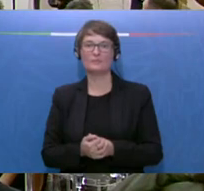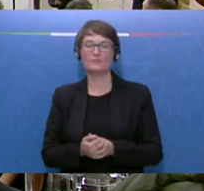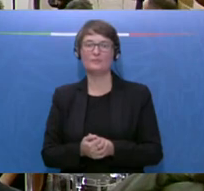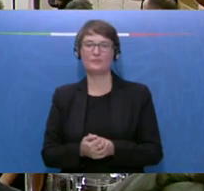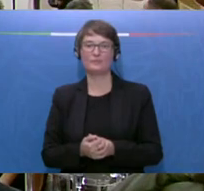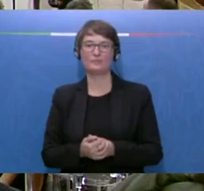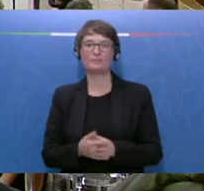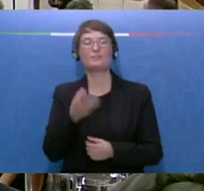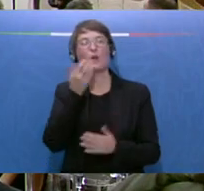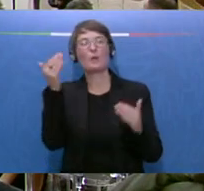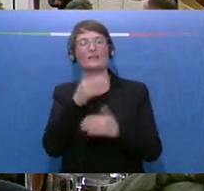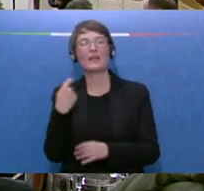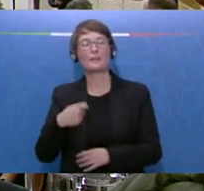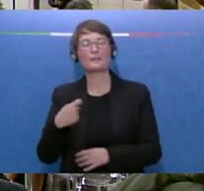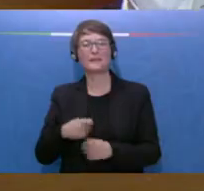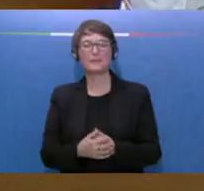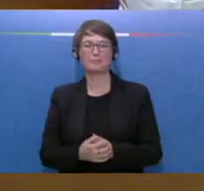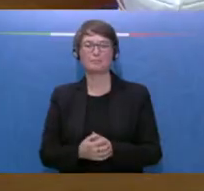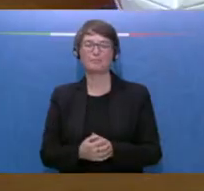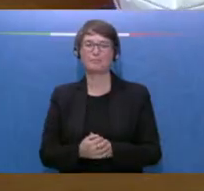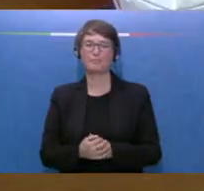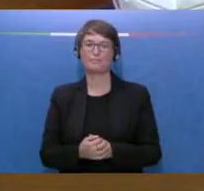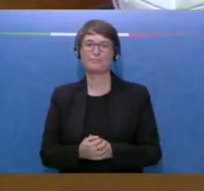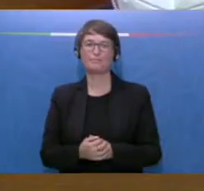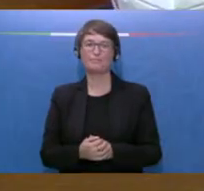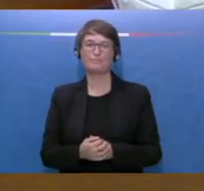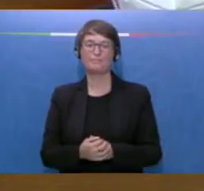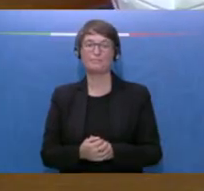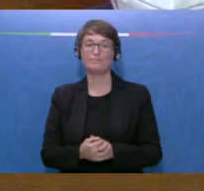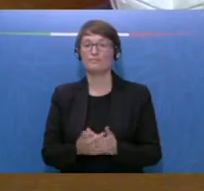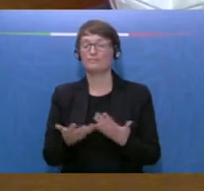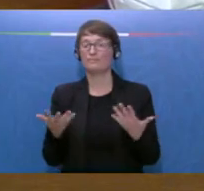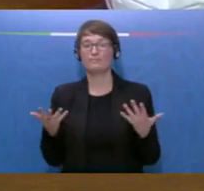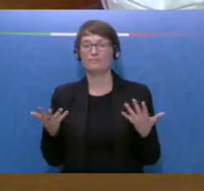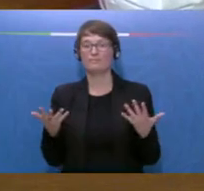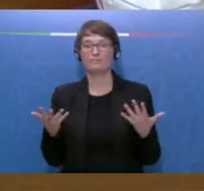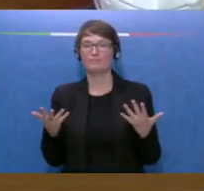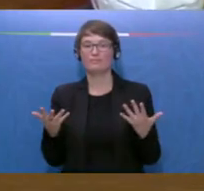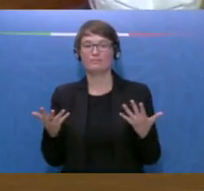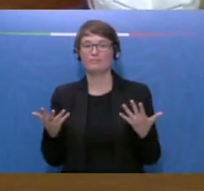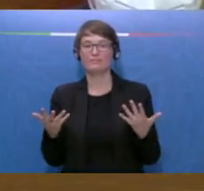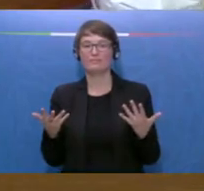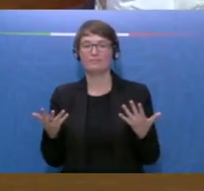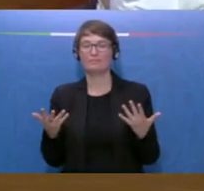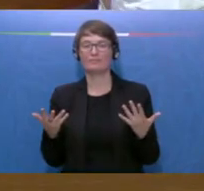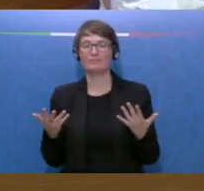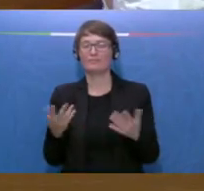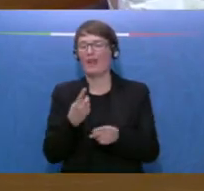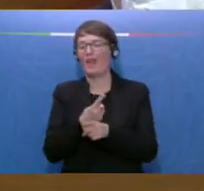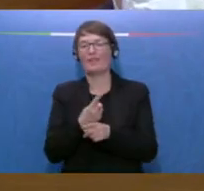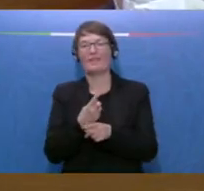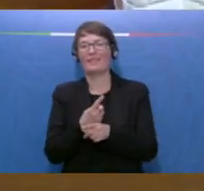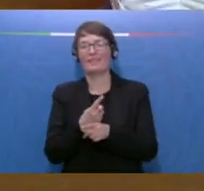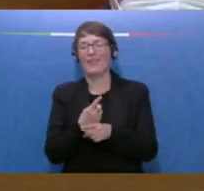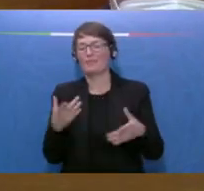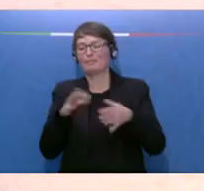buonasera presidente inevitabile per portarla anche al in italia no